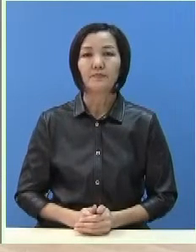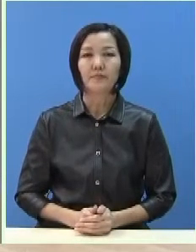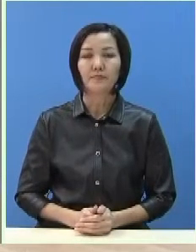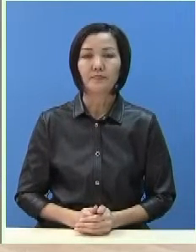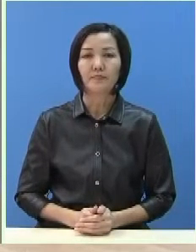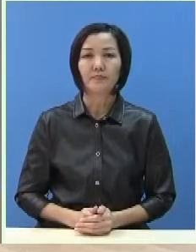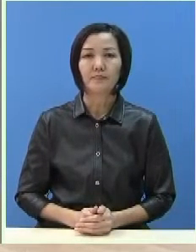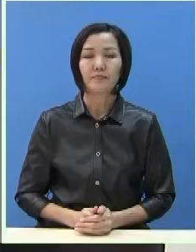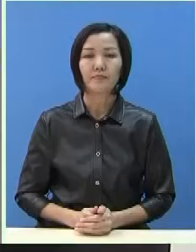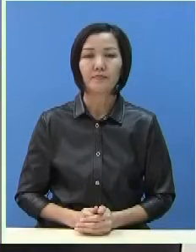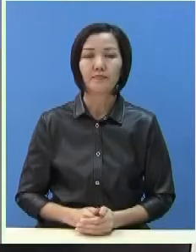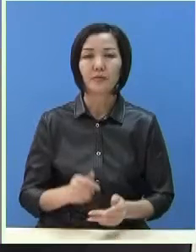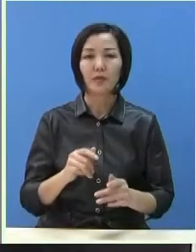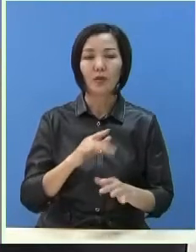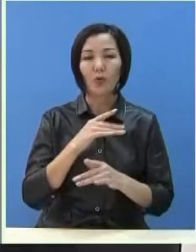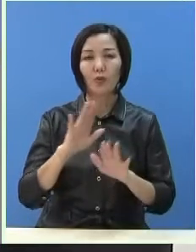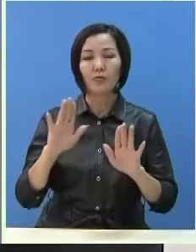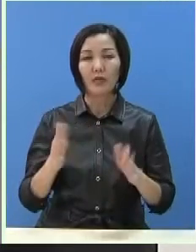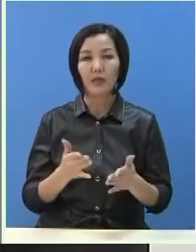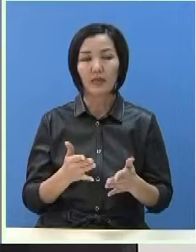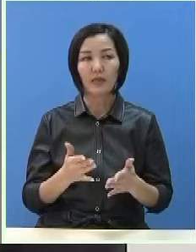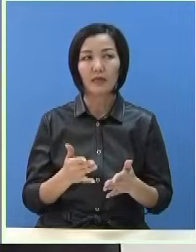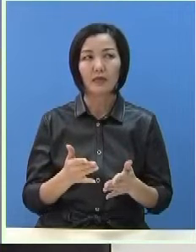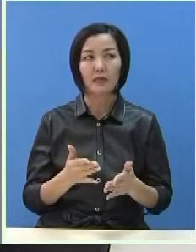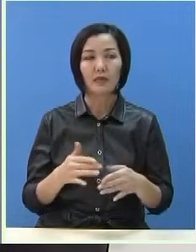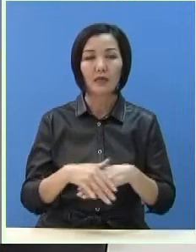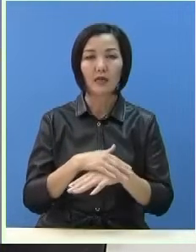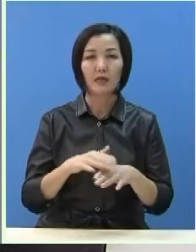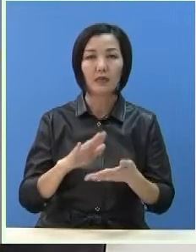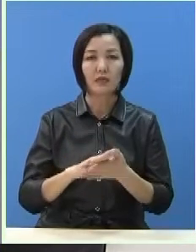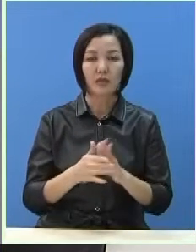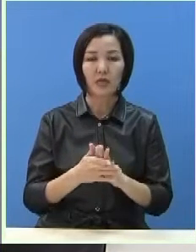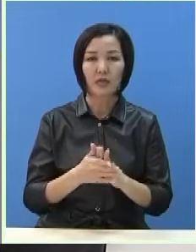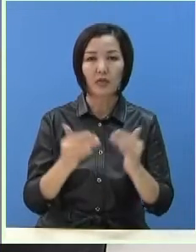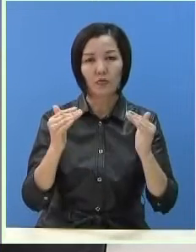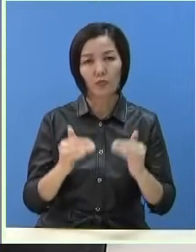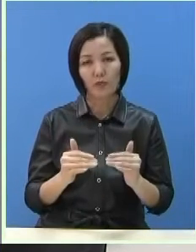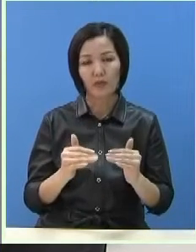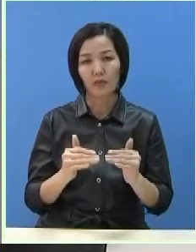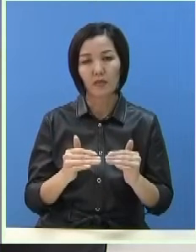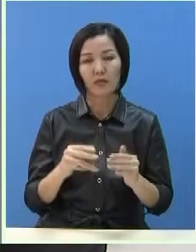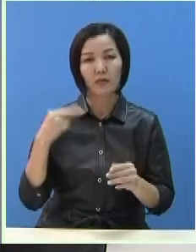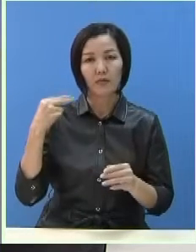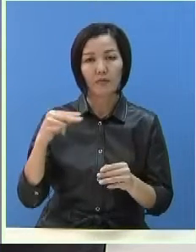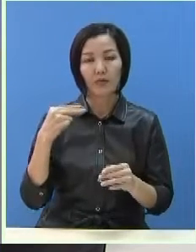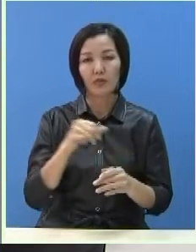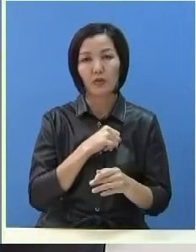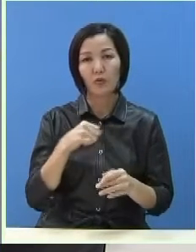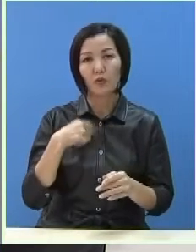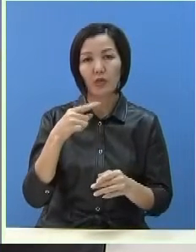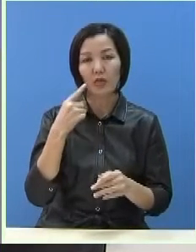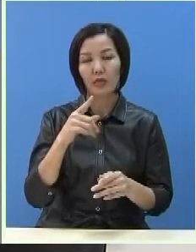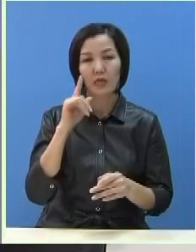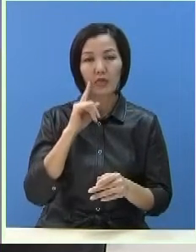Эскерилмей калган жагы деген отурмун го. Түрткү болгон нерсе халыктын әлеуметтик жагдайынын төмөндүгү го. Президенттин өзү сұхбатында айтып отур,